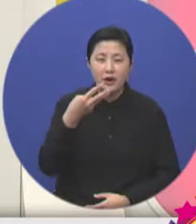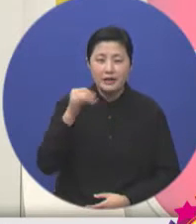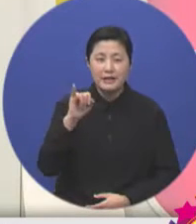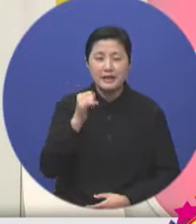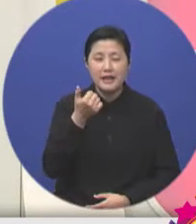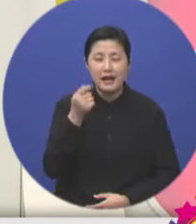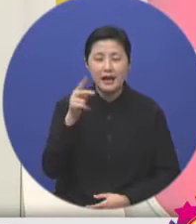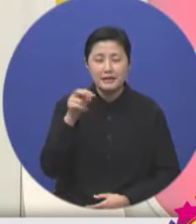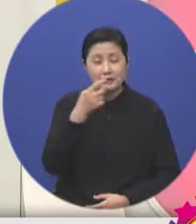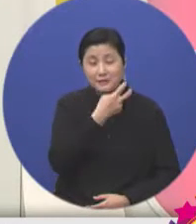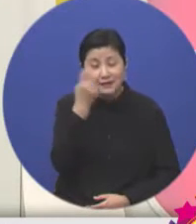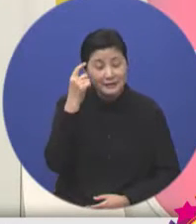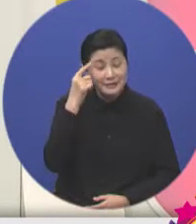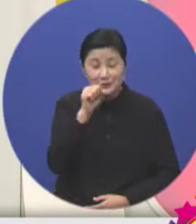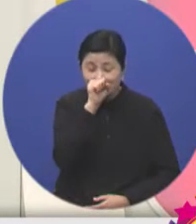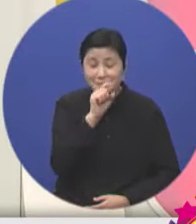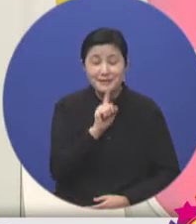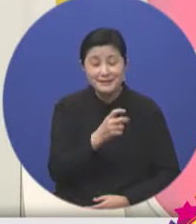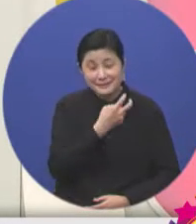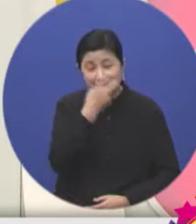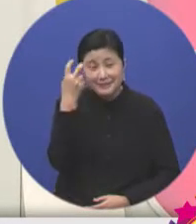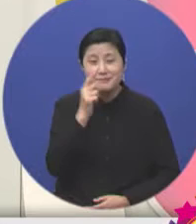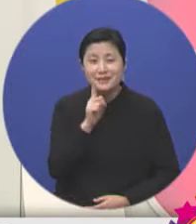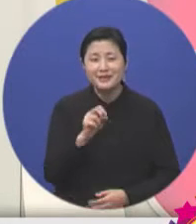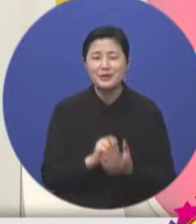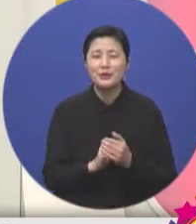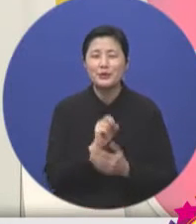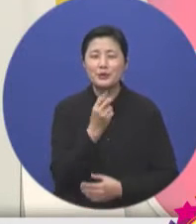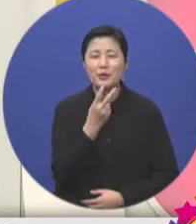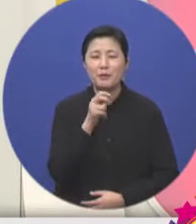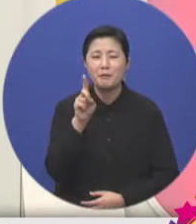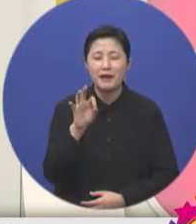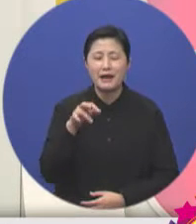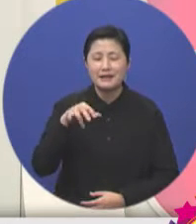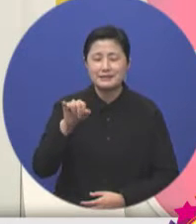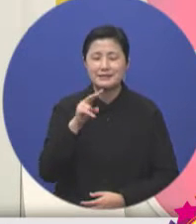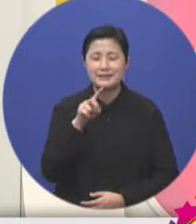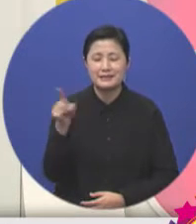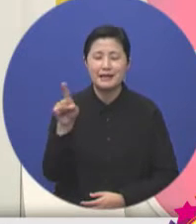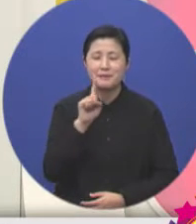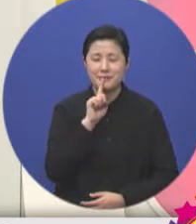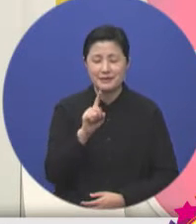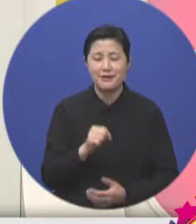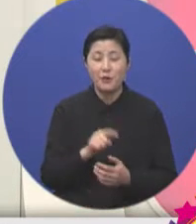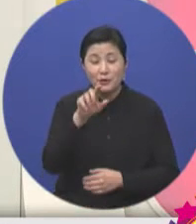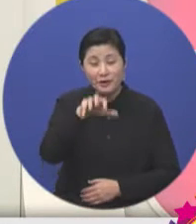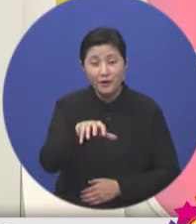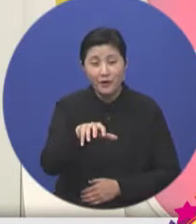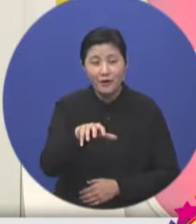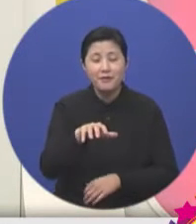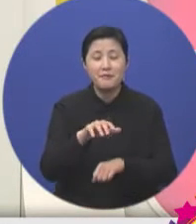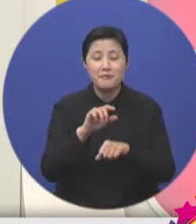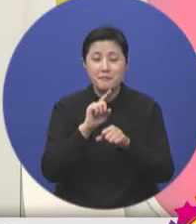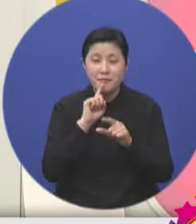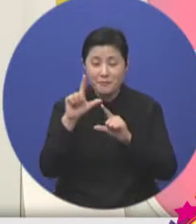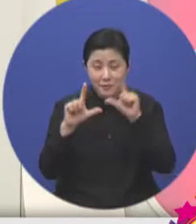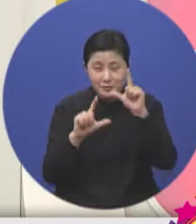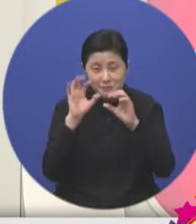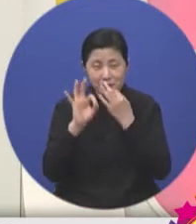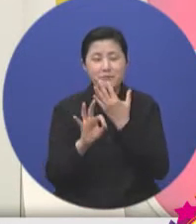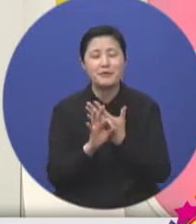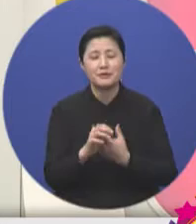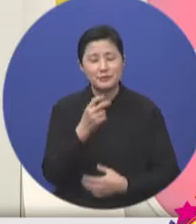IQ가 좋다 이런 뜻이죠. 예. 아주 그 요망지다 그러니까 어디 네. 가가지고 네. 어디 가가지고 앞에서 이렇게 요망지단